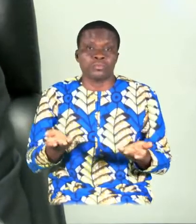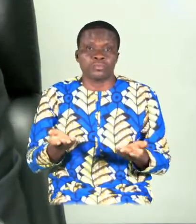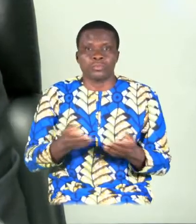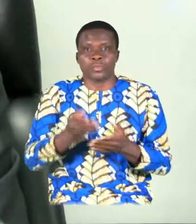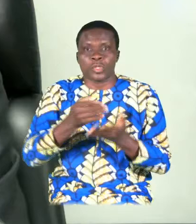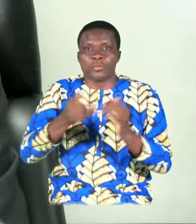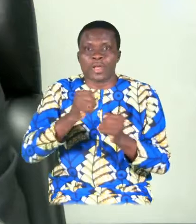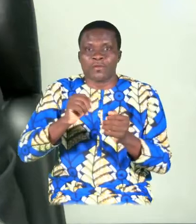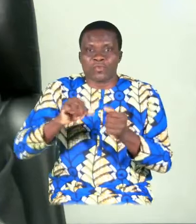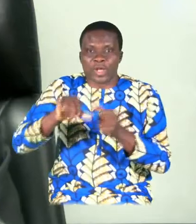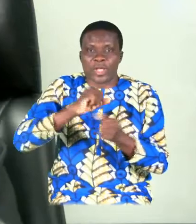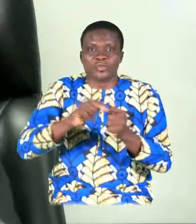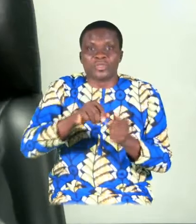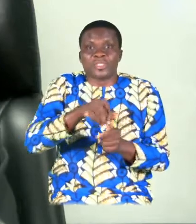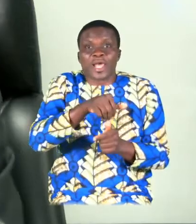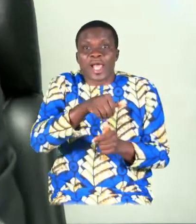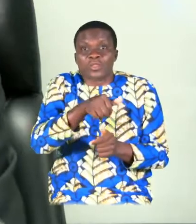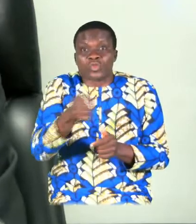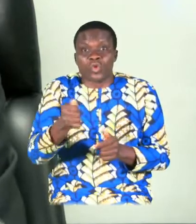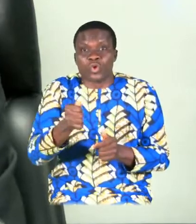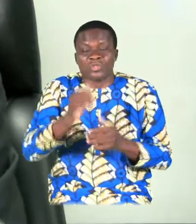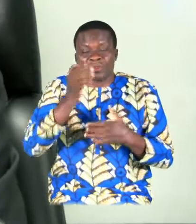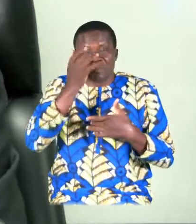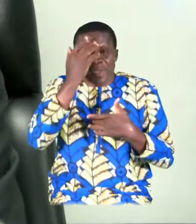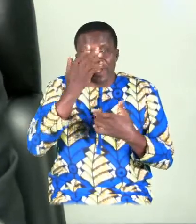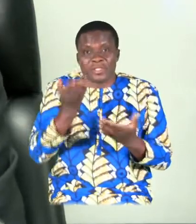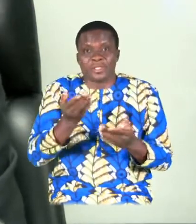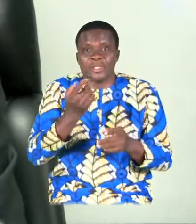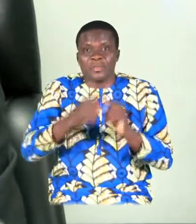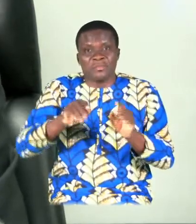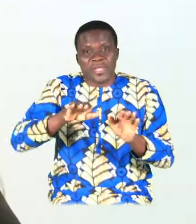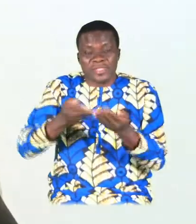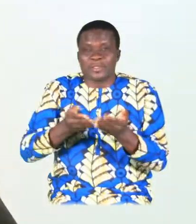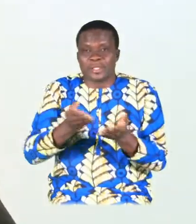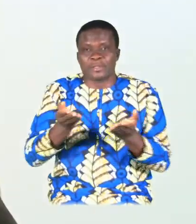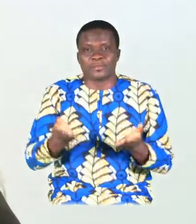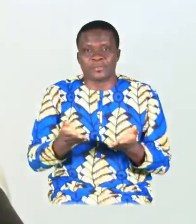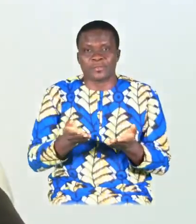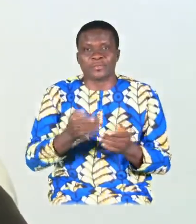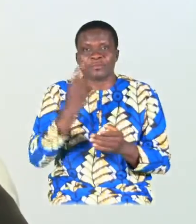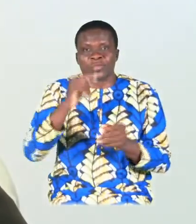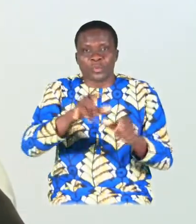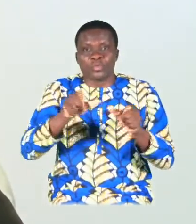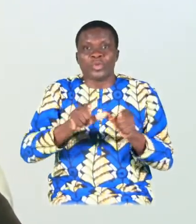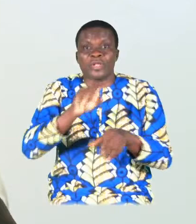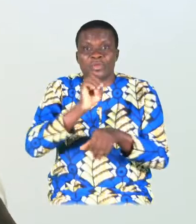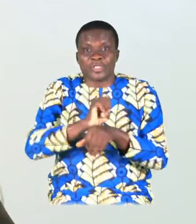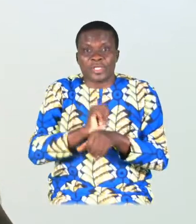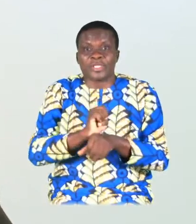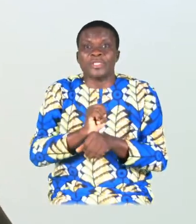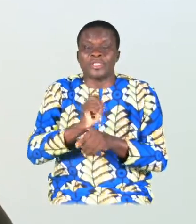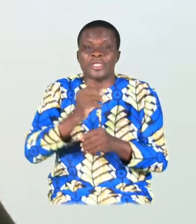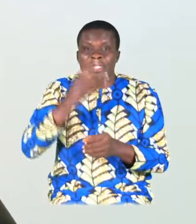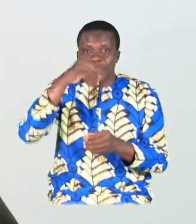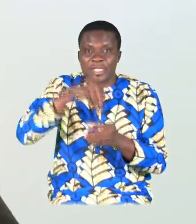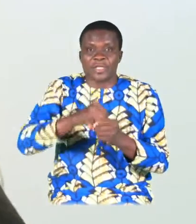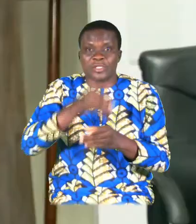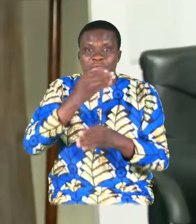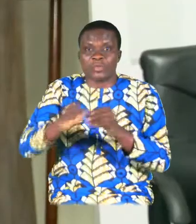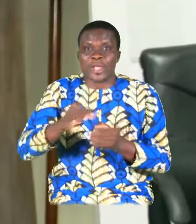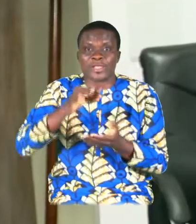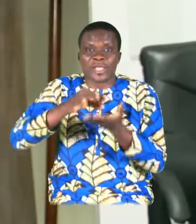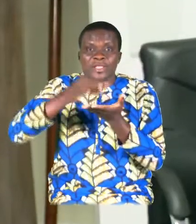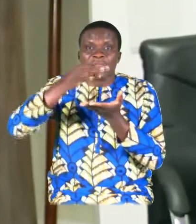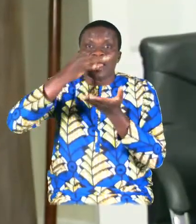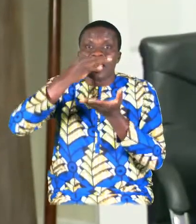parfois associés à d'autres maladies, mais décès quand même. Pour les lieux de culte qui impliquent le partage de la communion,